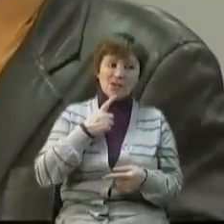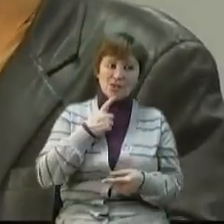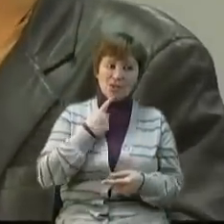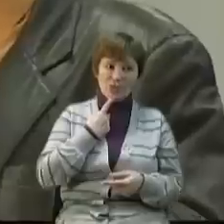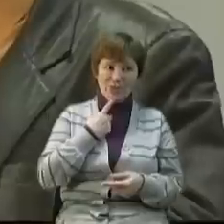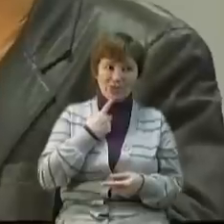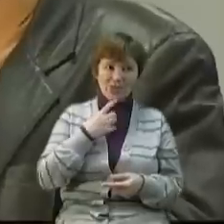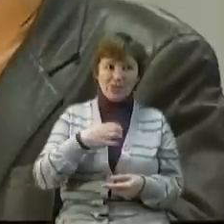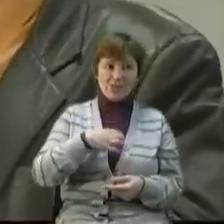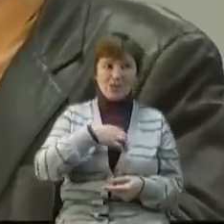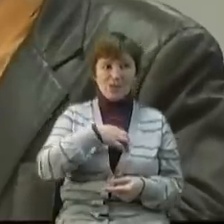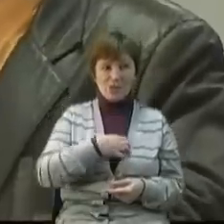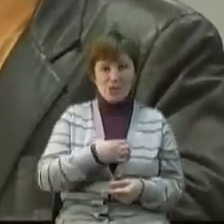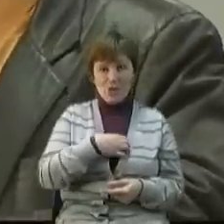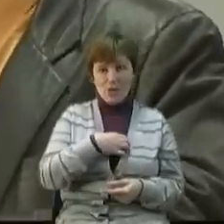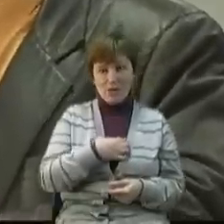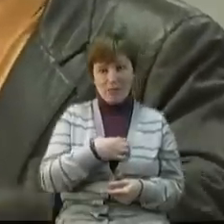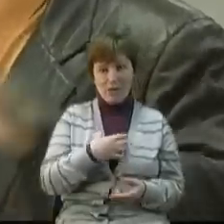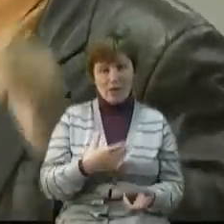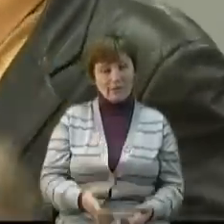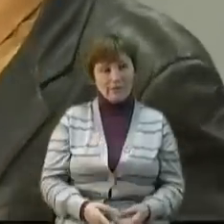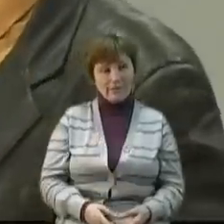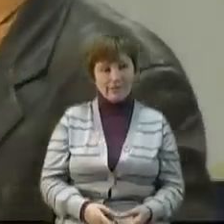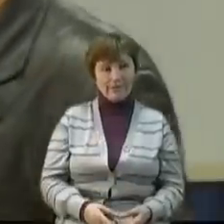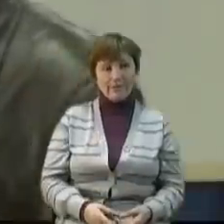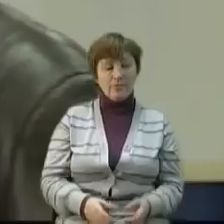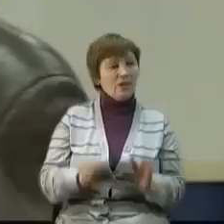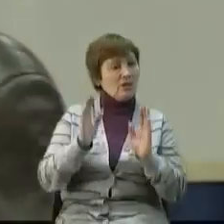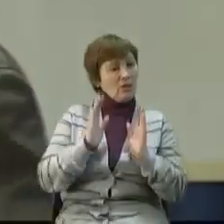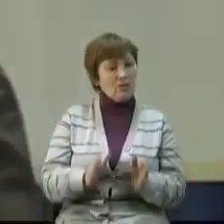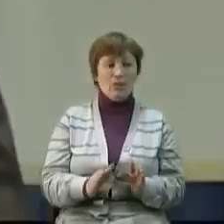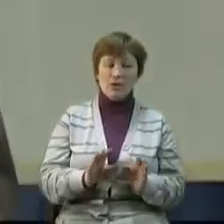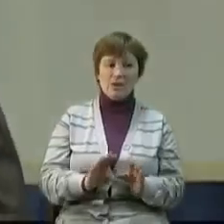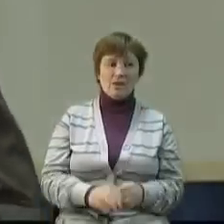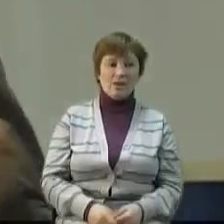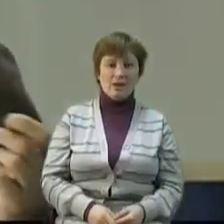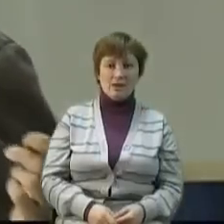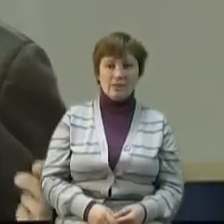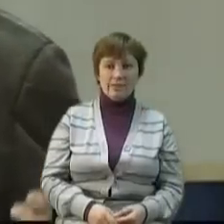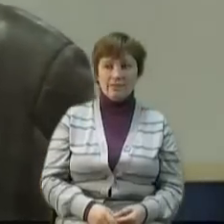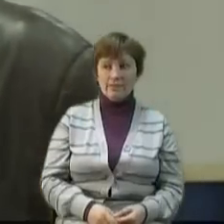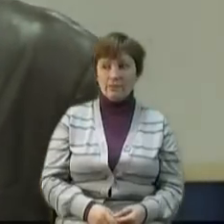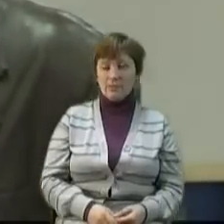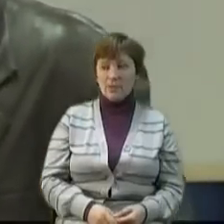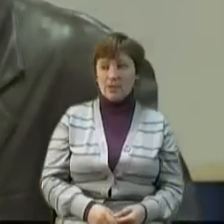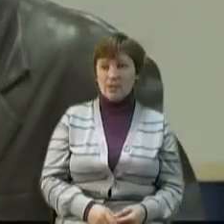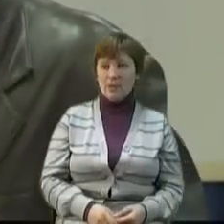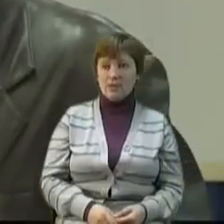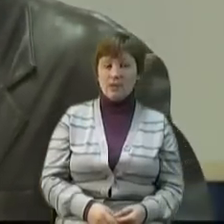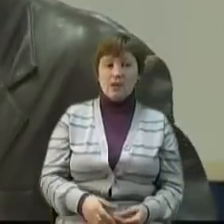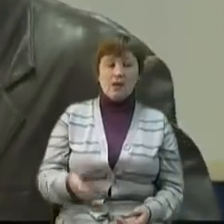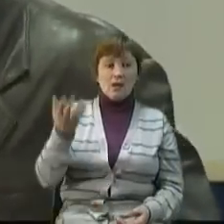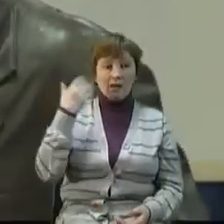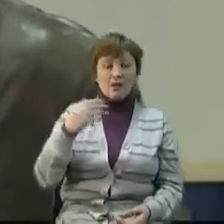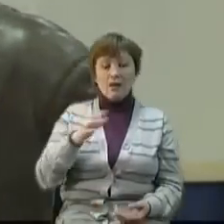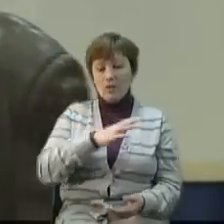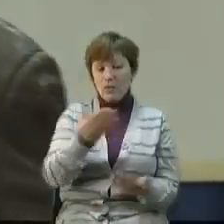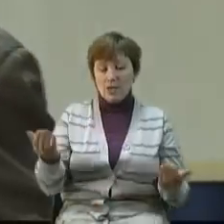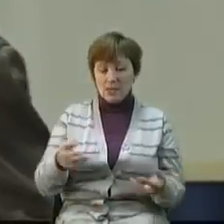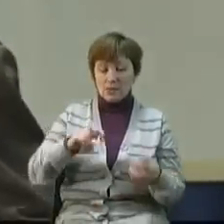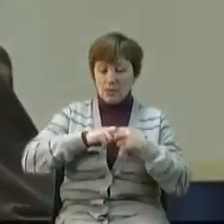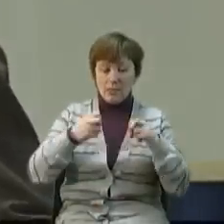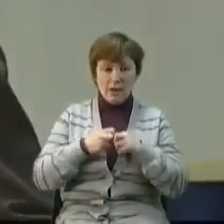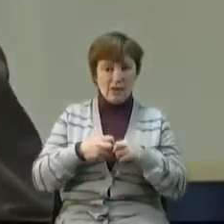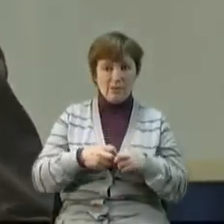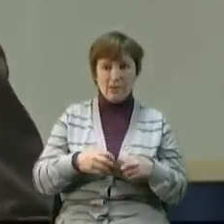скорбит, когда происходит какое-то, ну, для нас негативное событие? Что скорбит? Дух наш скорбит? Знаете, когда дух